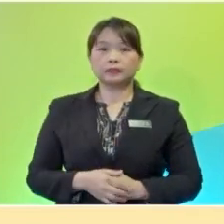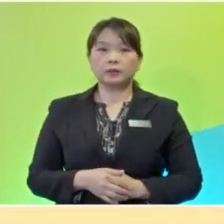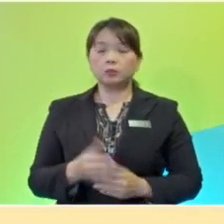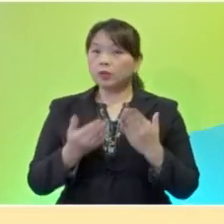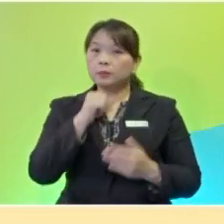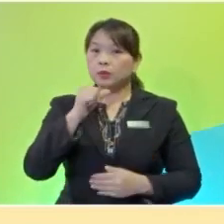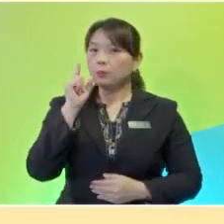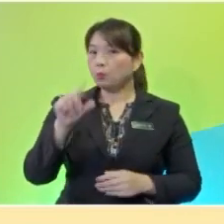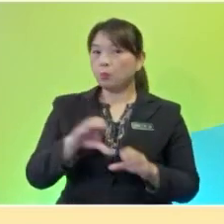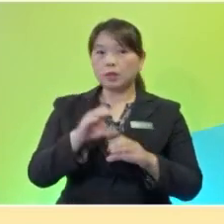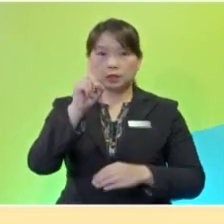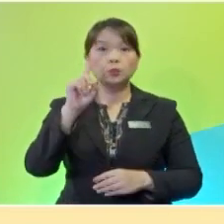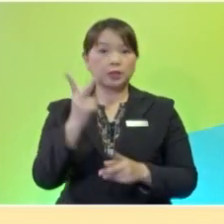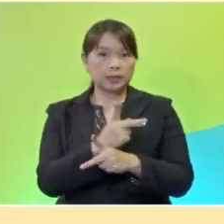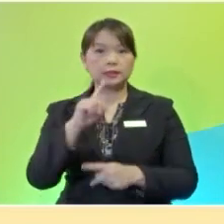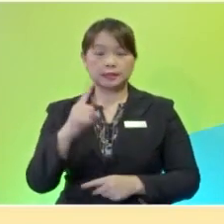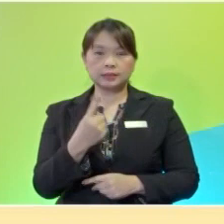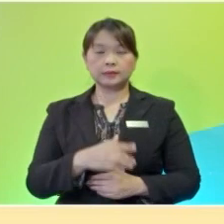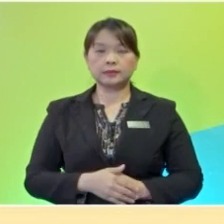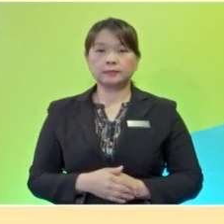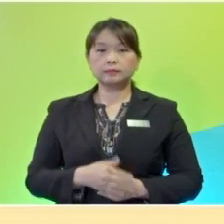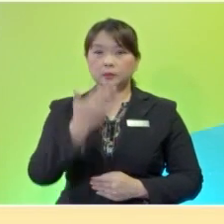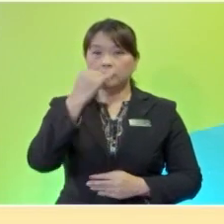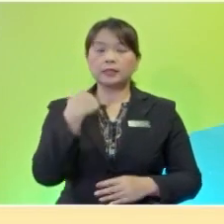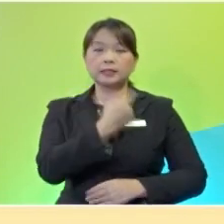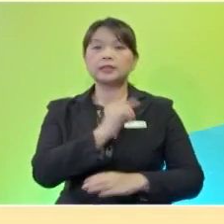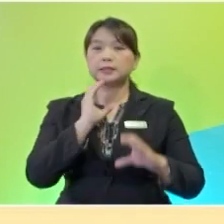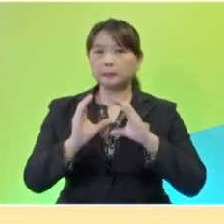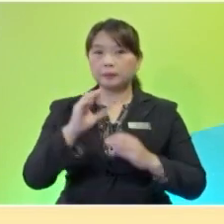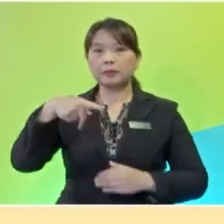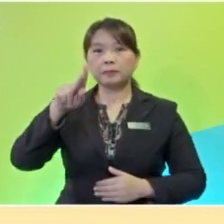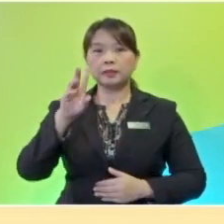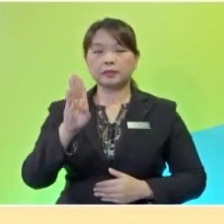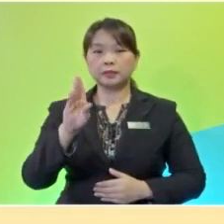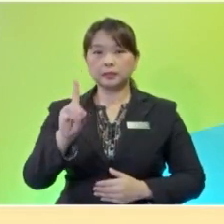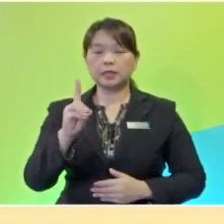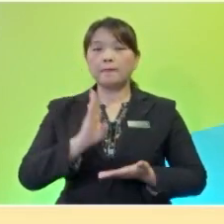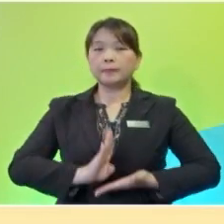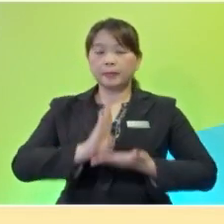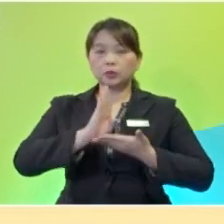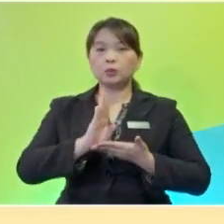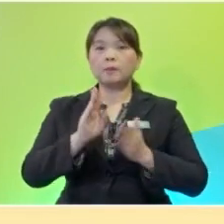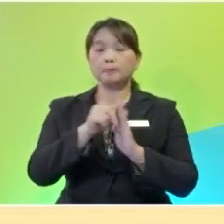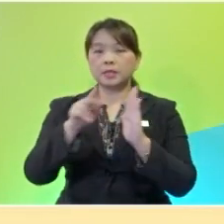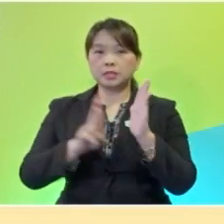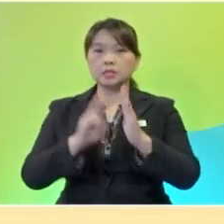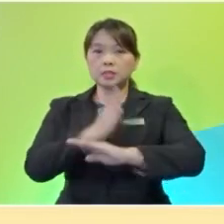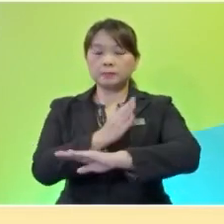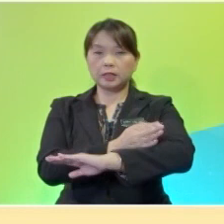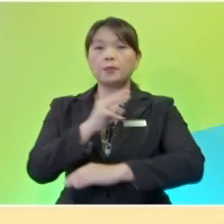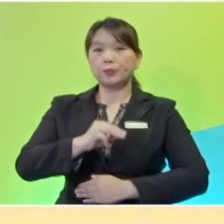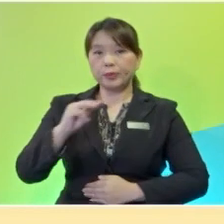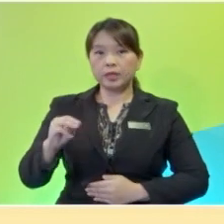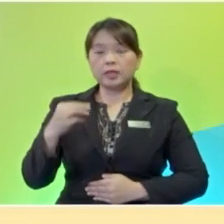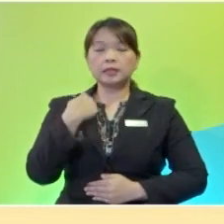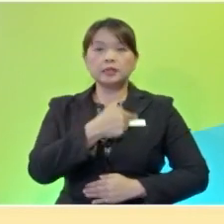所以这个课堂评估为什么我们说它有助于学生的学习和成长，这个是很重要的。所以老师其实心里也很清楚他是